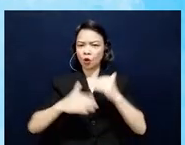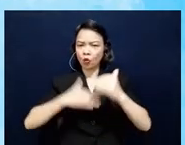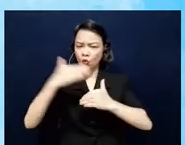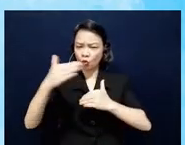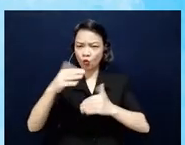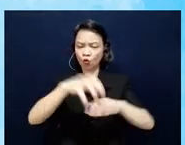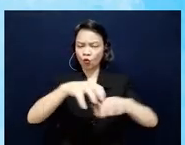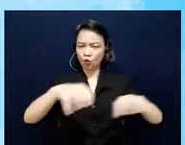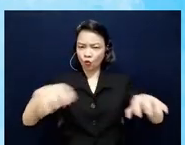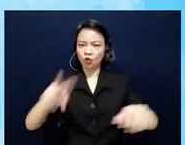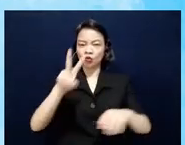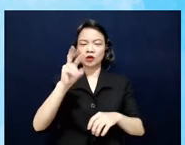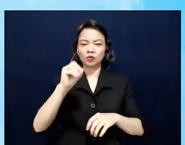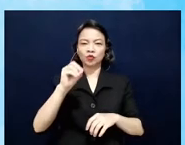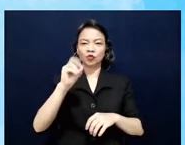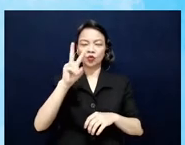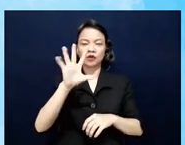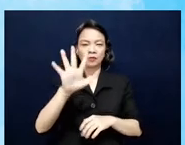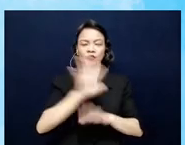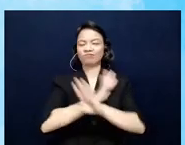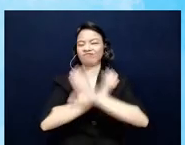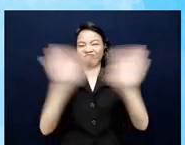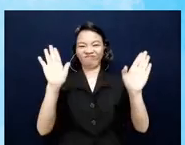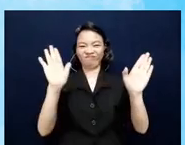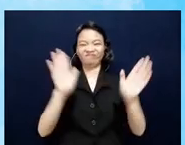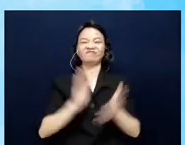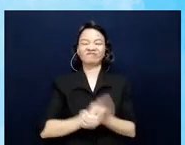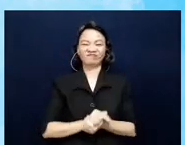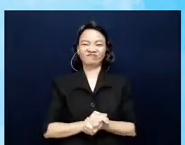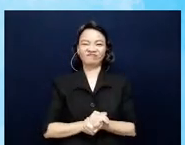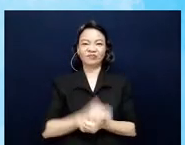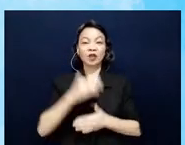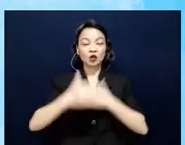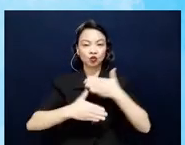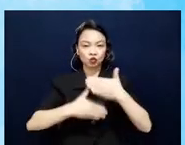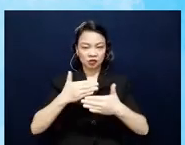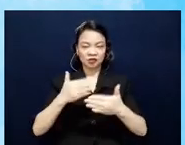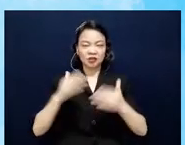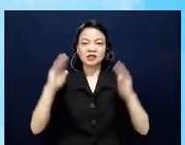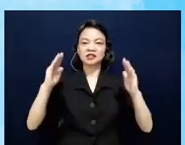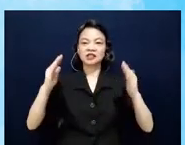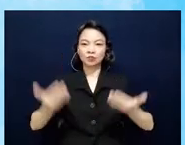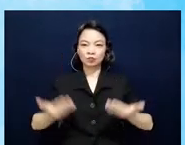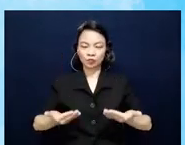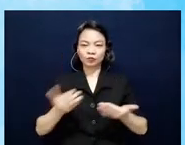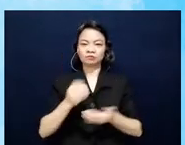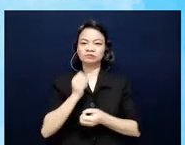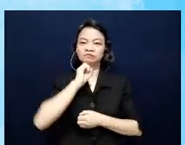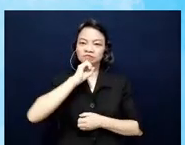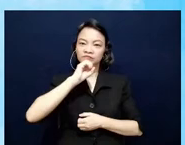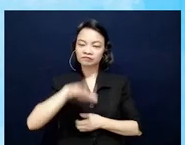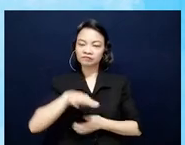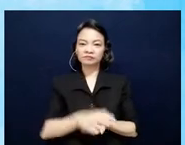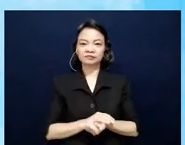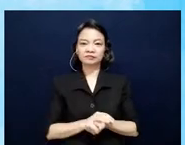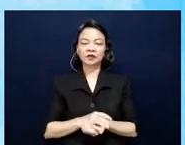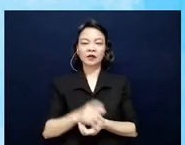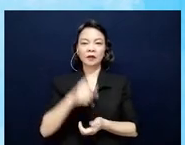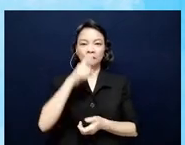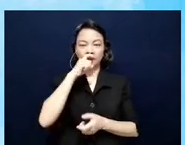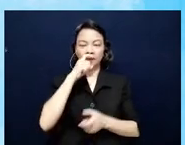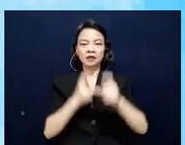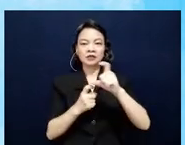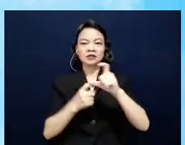YHP semuanya, kita akan lanjutkan dengan sambutan yang akan disampaikan oleh Bapak Sehwan Chon selaku Presiden Direktur